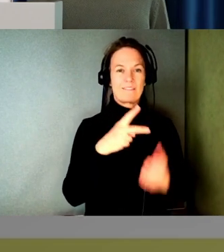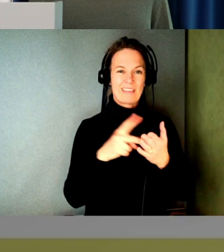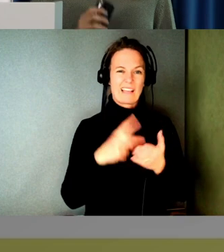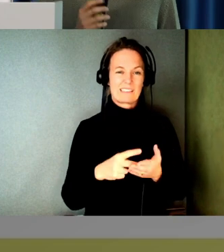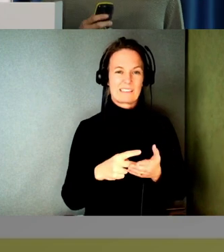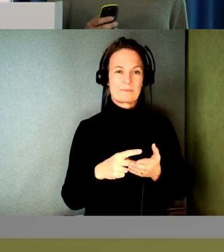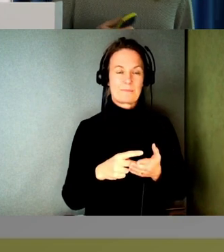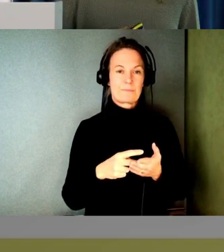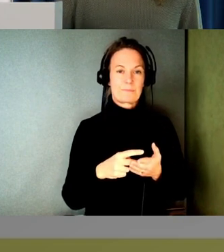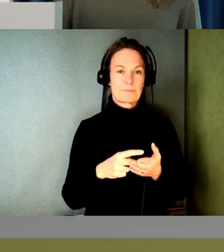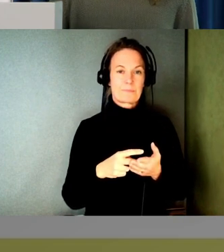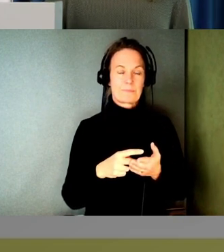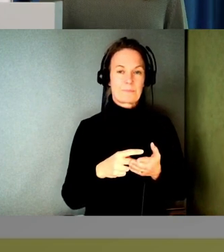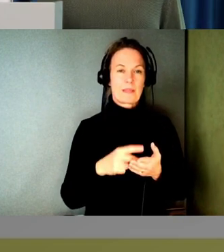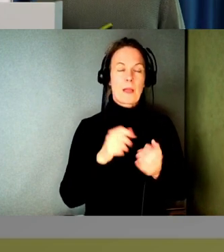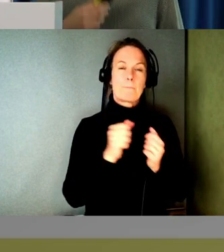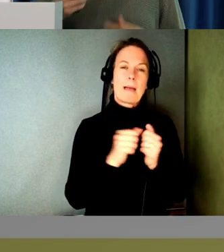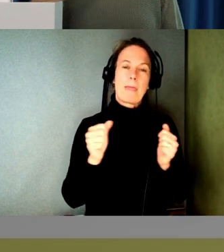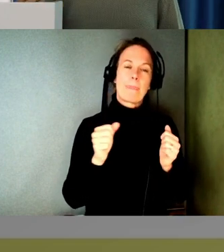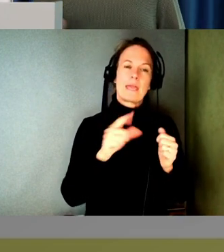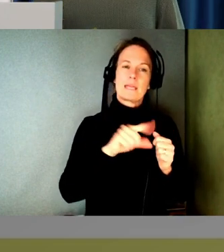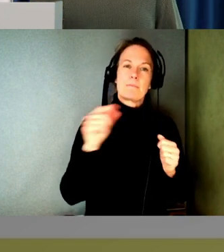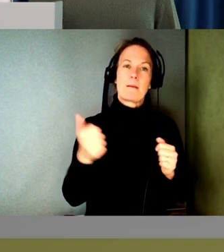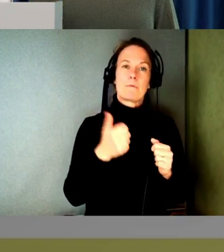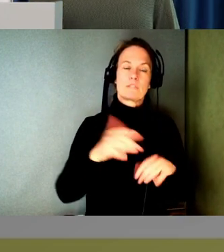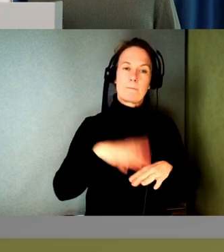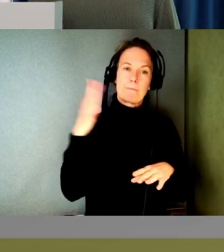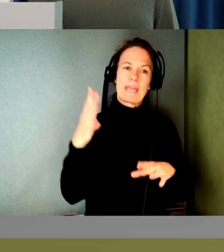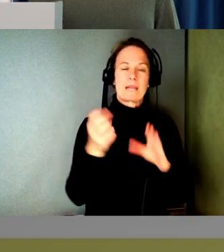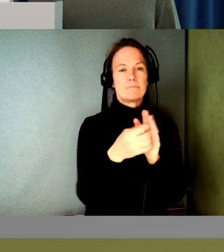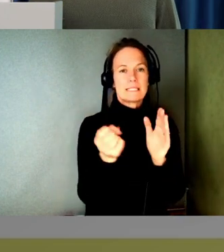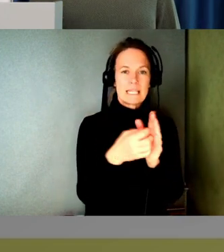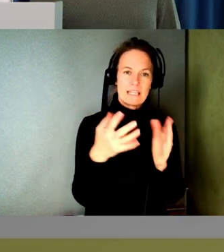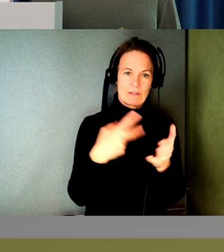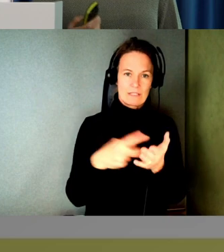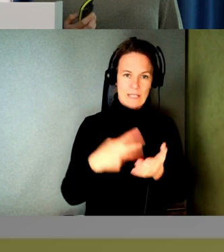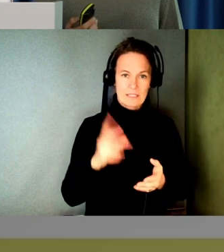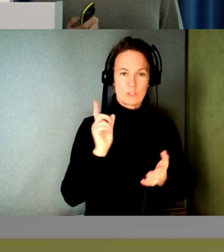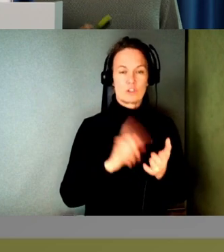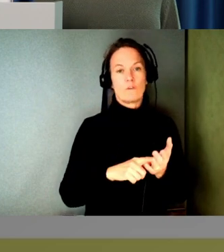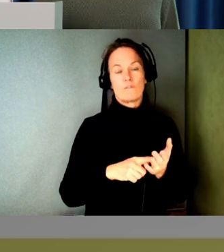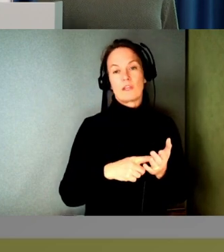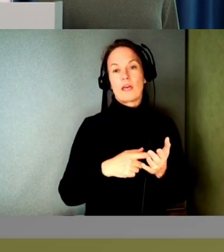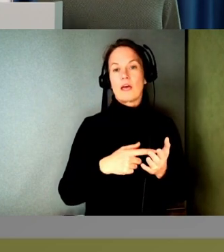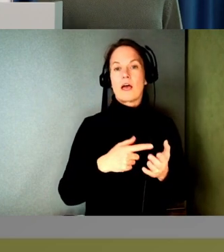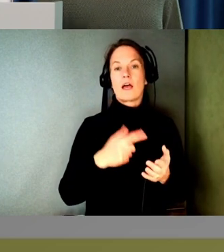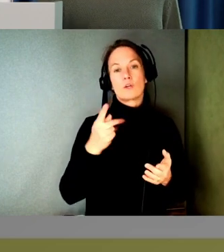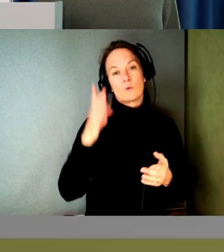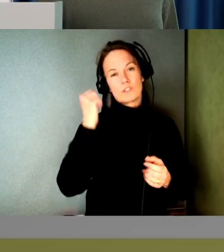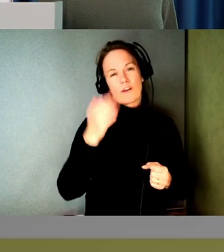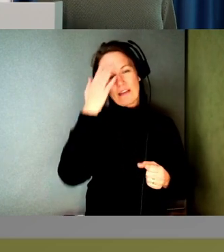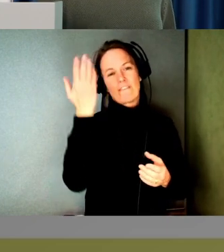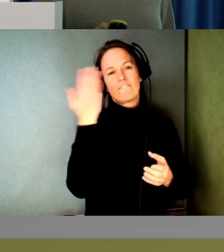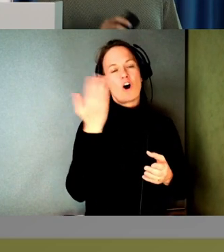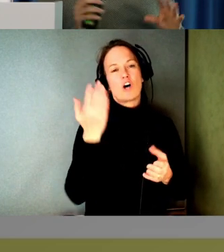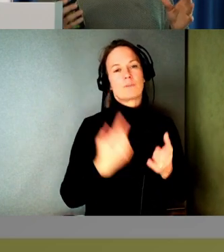det också behövas lite mer beskrivande texter för att vägleda användaren framåt eh så de vill jag också lyfta lite extra